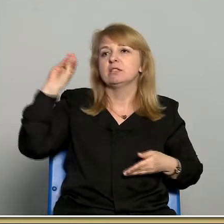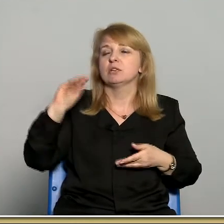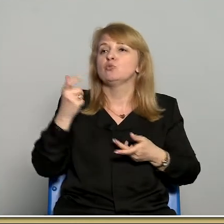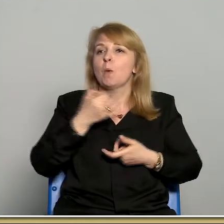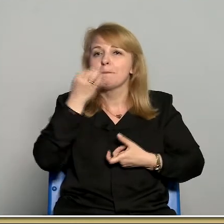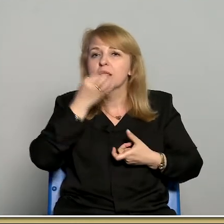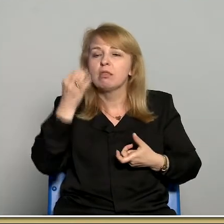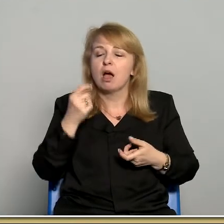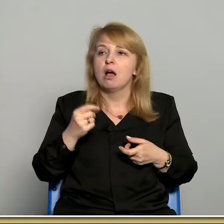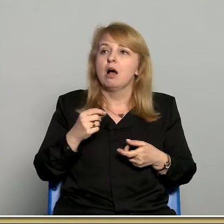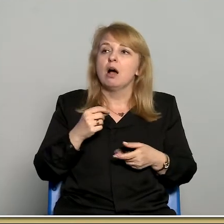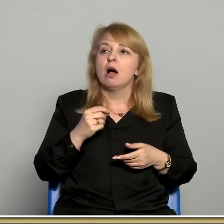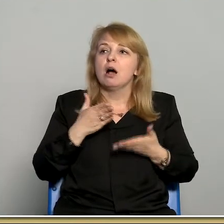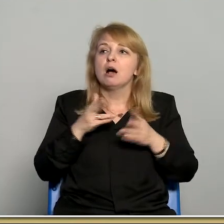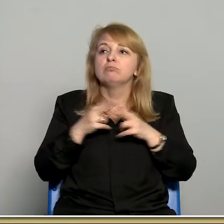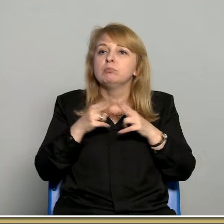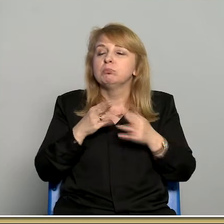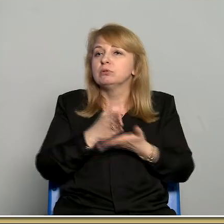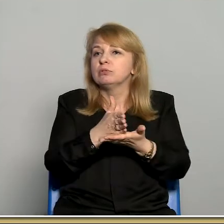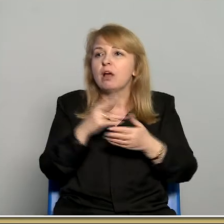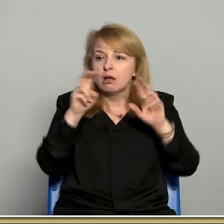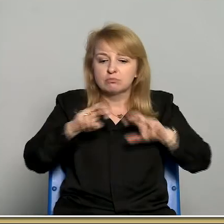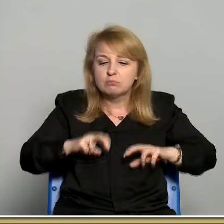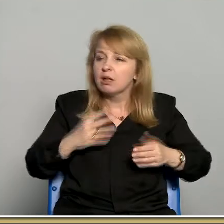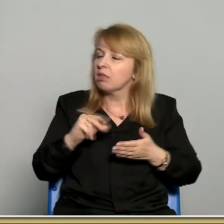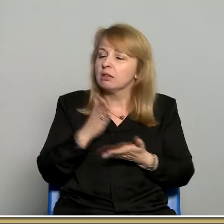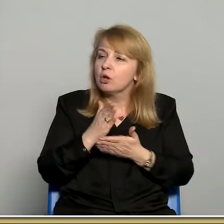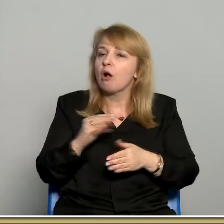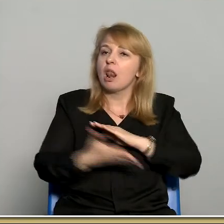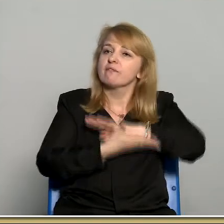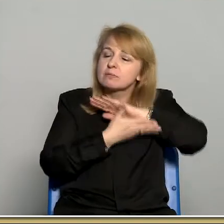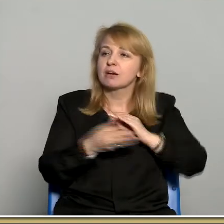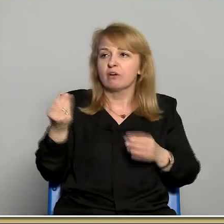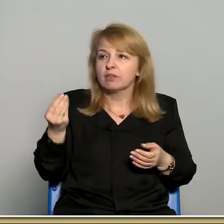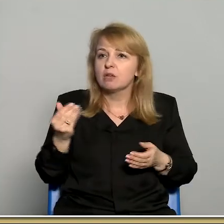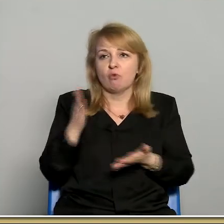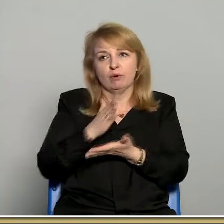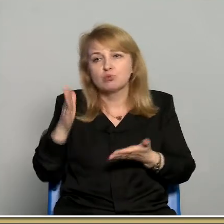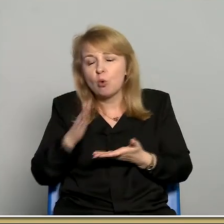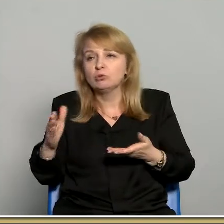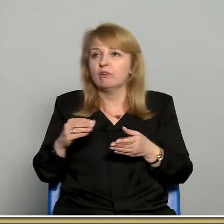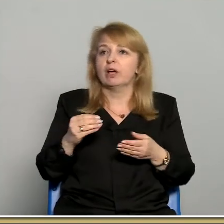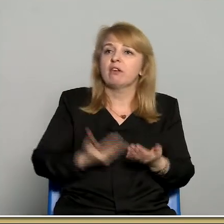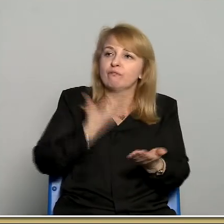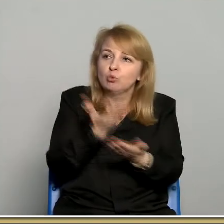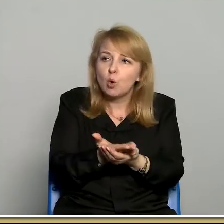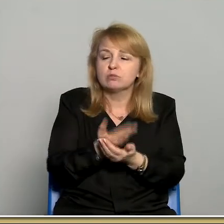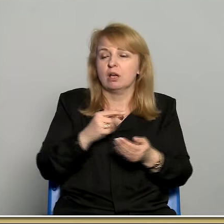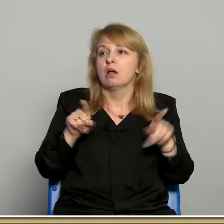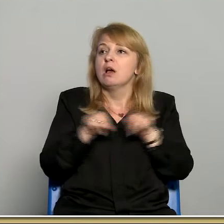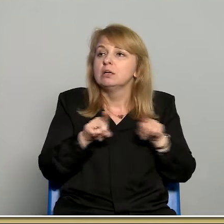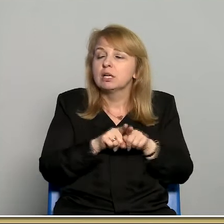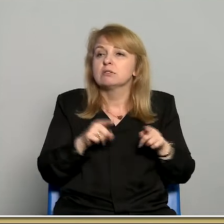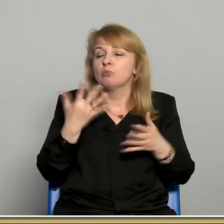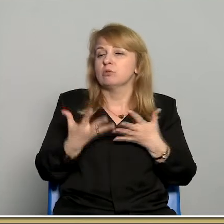poszczególni konsultacje, a więc nie tylko diagnoza potrzeb, ale również wsparcie na etapie przygotowania samego wniosku, na etapie nawet